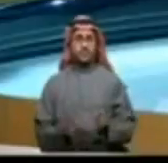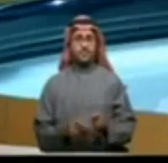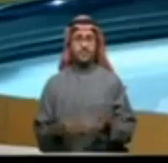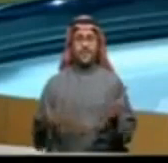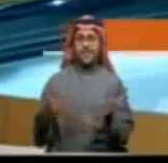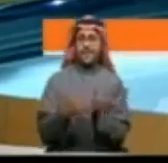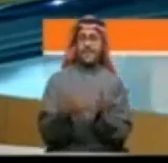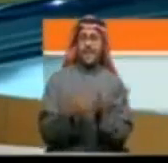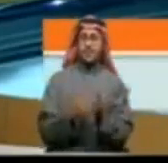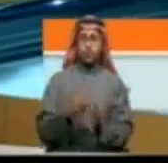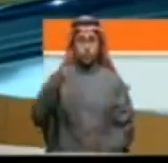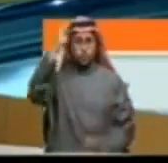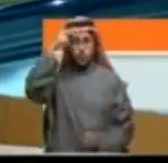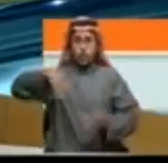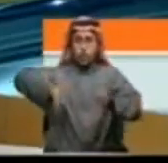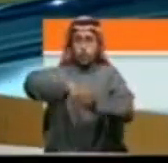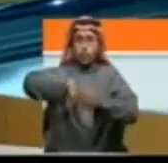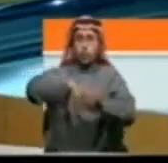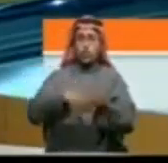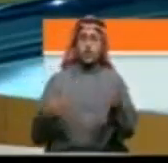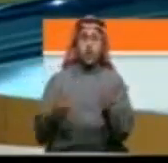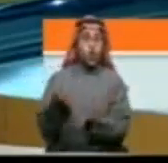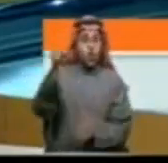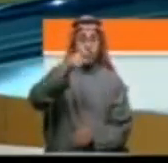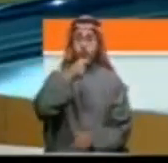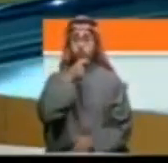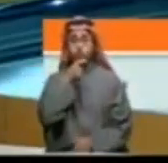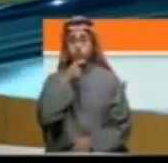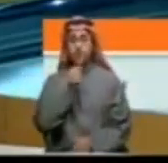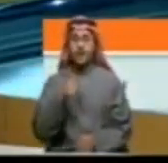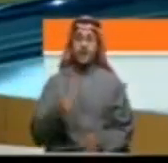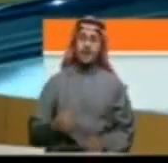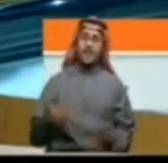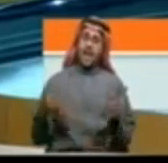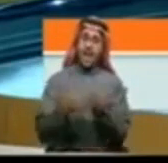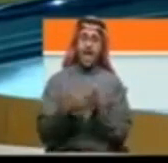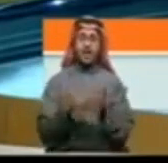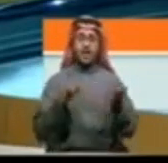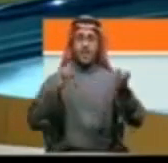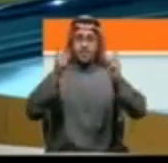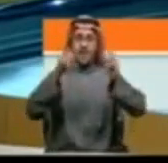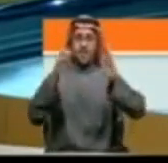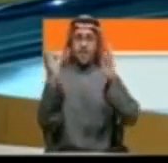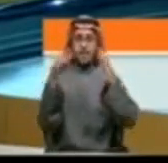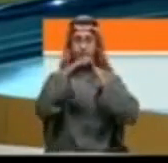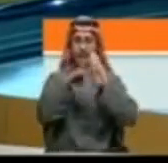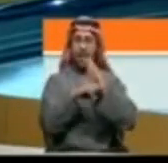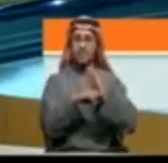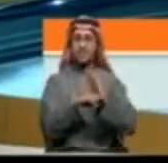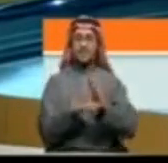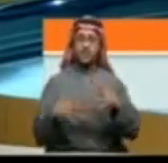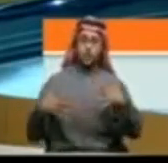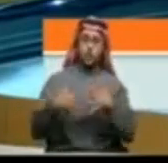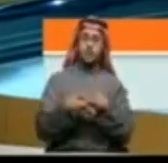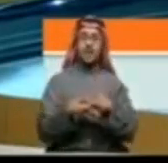يختتم منتخبنا الأول لكرة القدم غدا الجمعة المرحلة الرابعة من برنامجه الإعدادي